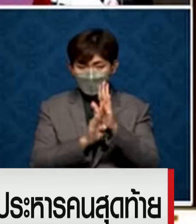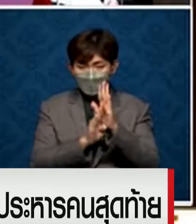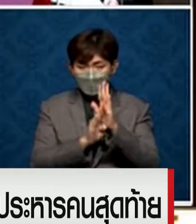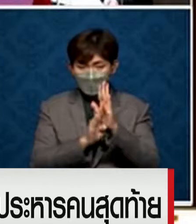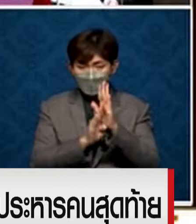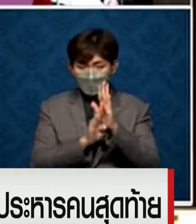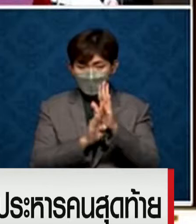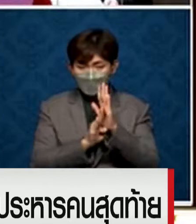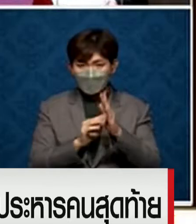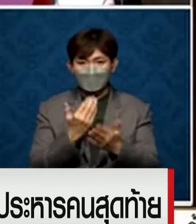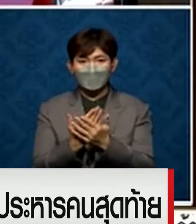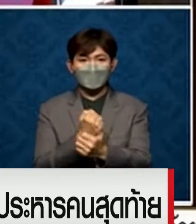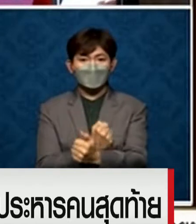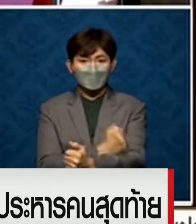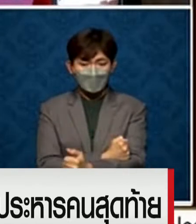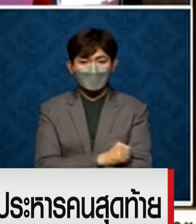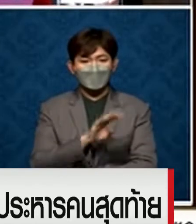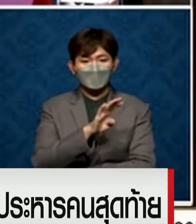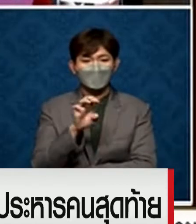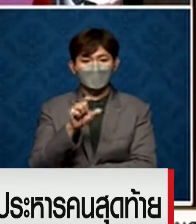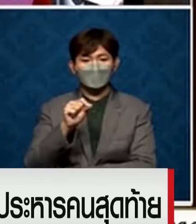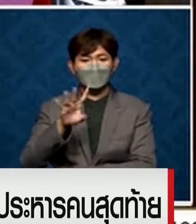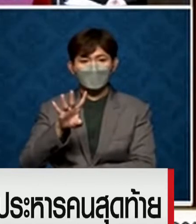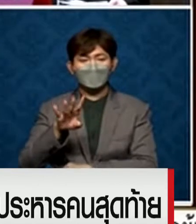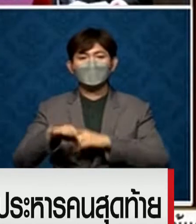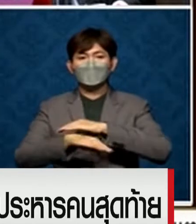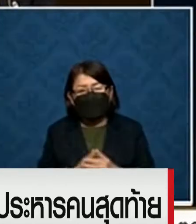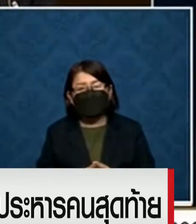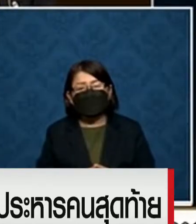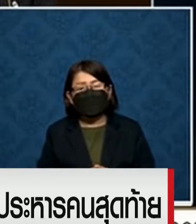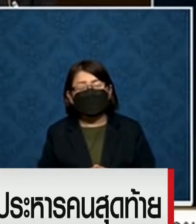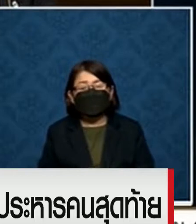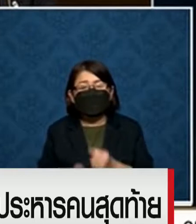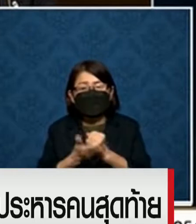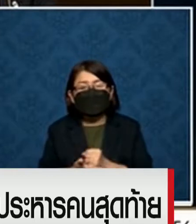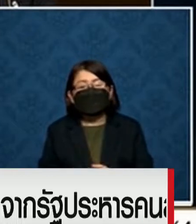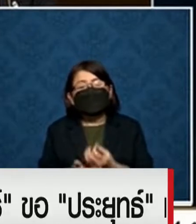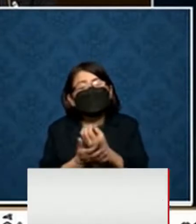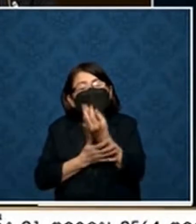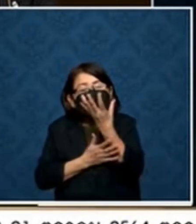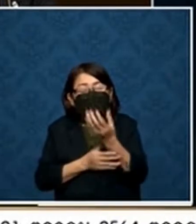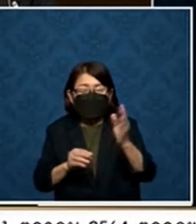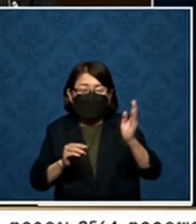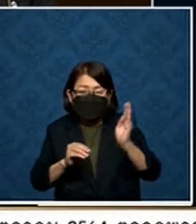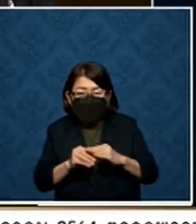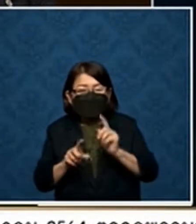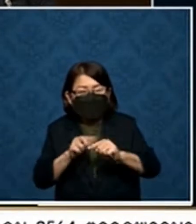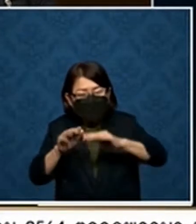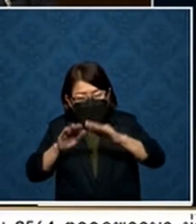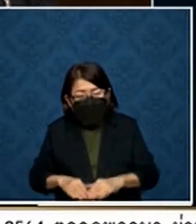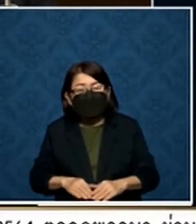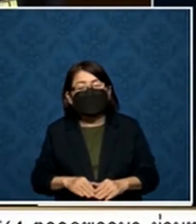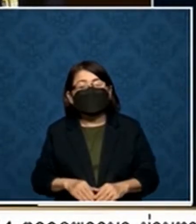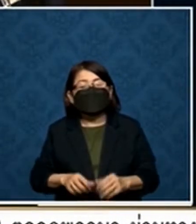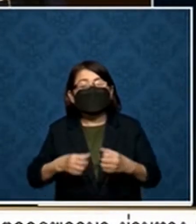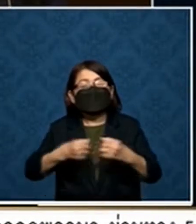ค่ะวันนี้ท่านนายกคนเอกประยุทธ์จันทร์โอชาคะลุกขึ้นชี้แจงเลยนะคะหลังจากที่ถูกพรรคเพื่อไทยอภิปรายโจมตีทั้งเรื่องโควิชทั้งเรื่องปัญหาเศรษฐกิจ